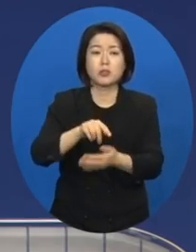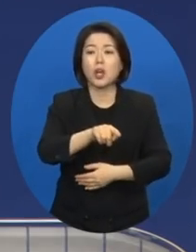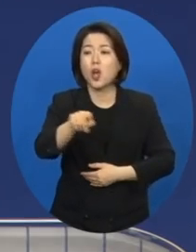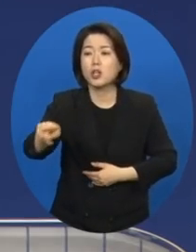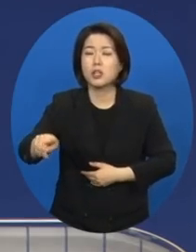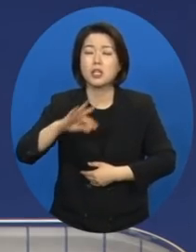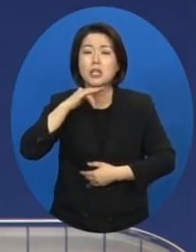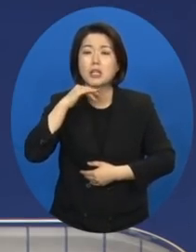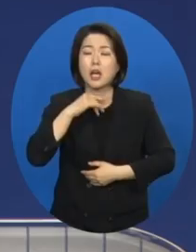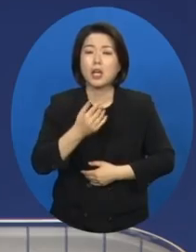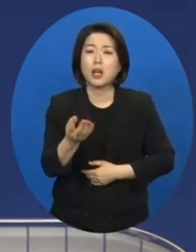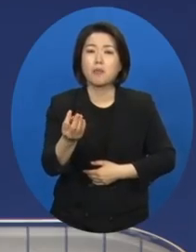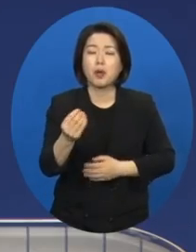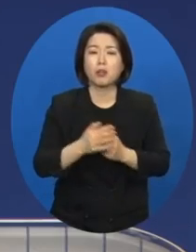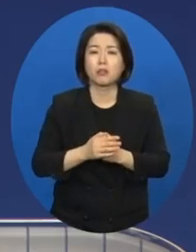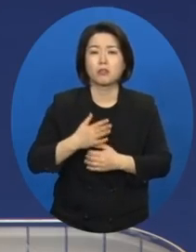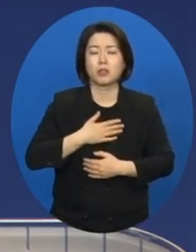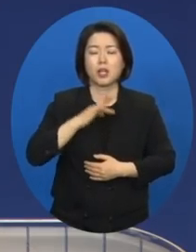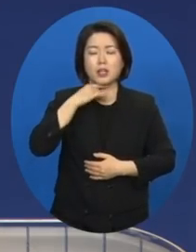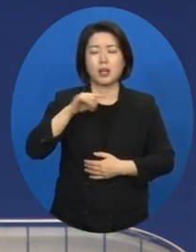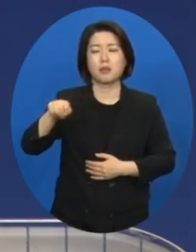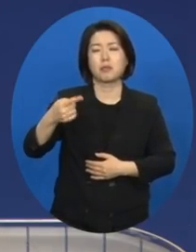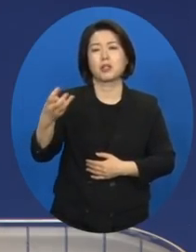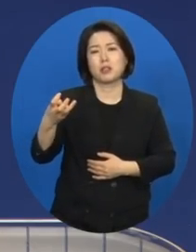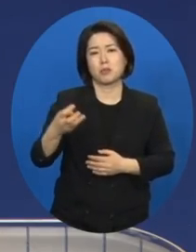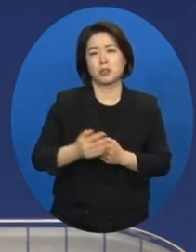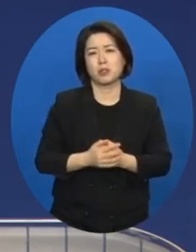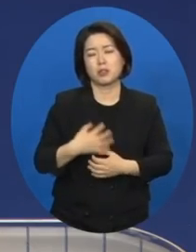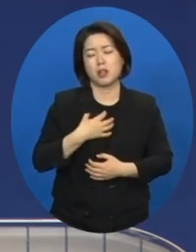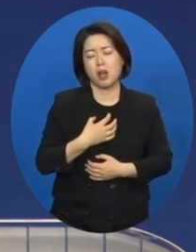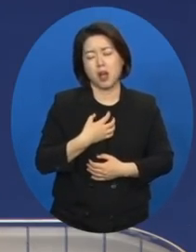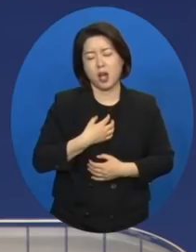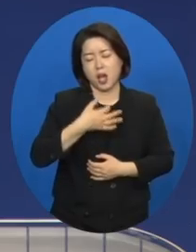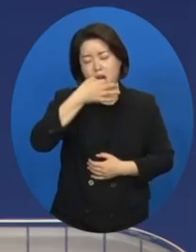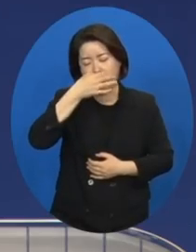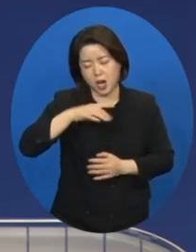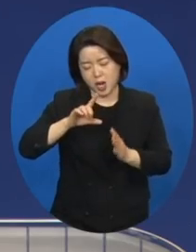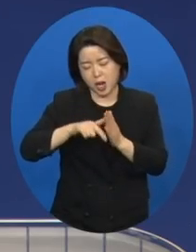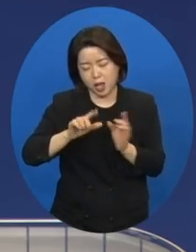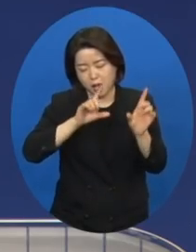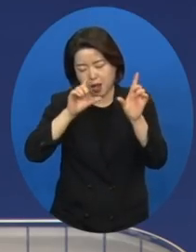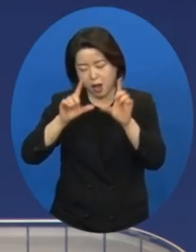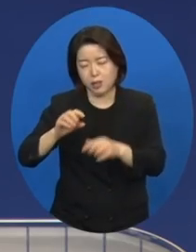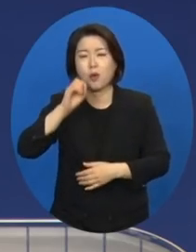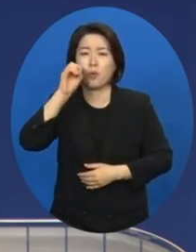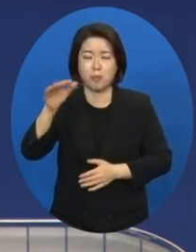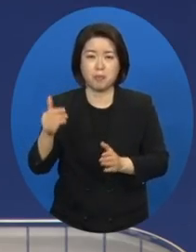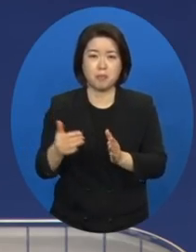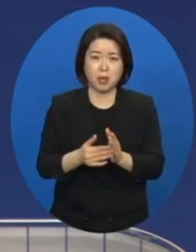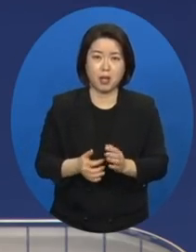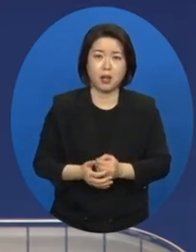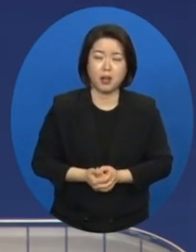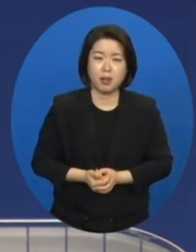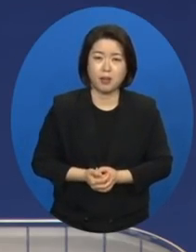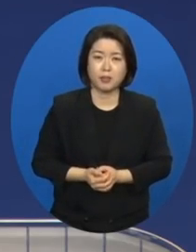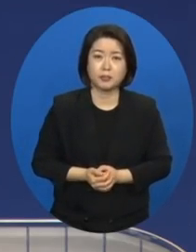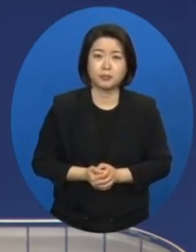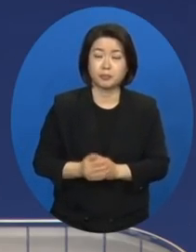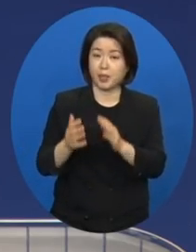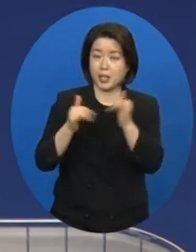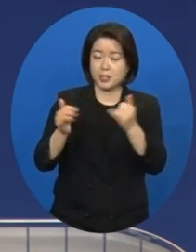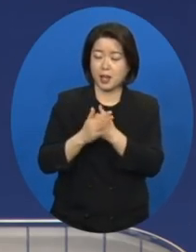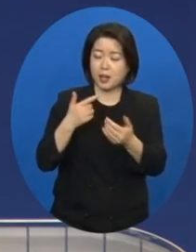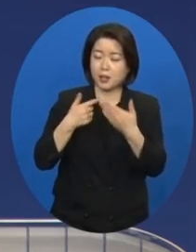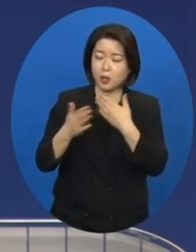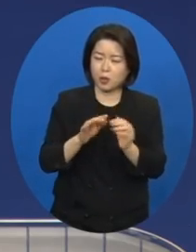제가 130세입니다. 험악한 세월을 보냈습니다. 이런 얘기를 하죠. 험악한 세월을 보냈습니다. 사람이 겪을